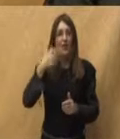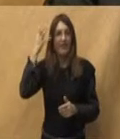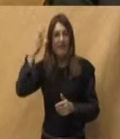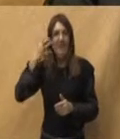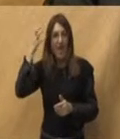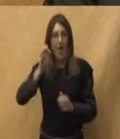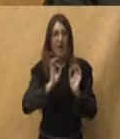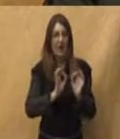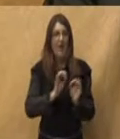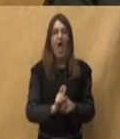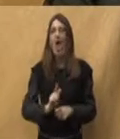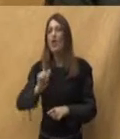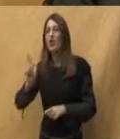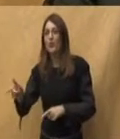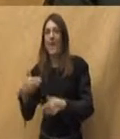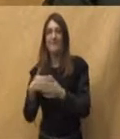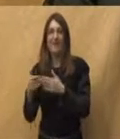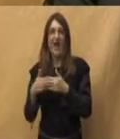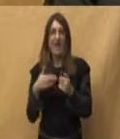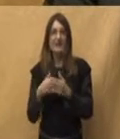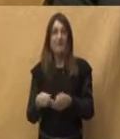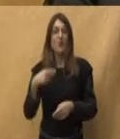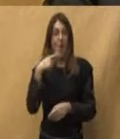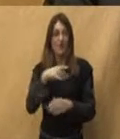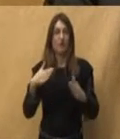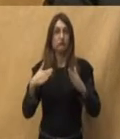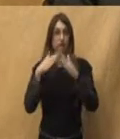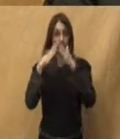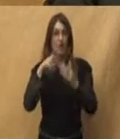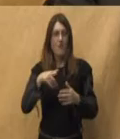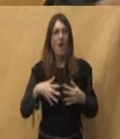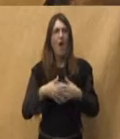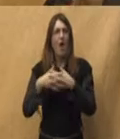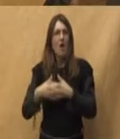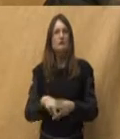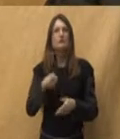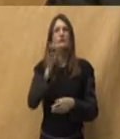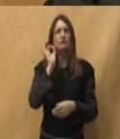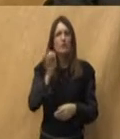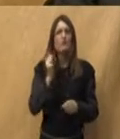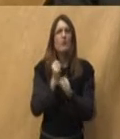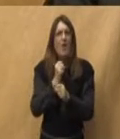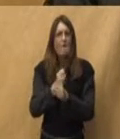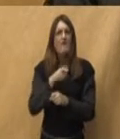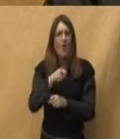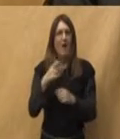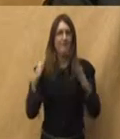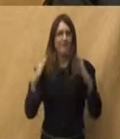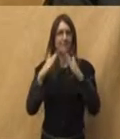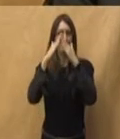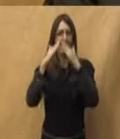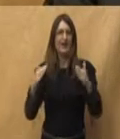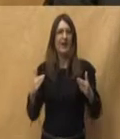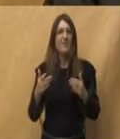praksa. Piramida je napravljena u najboljoj namjeri, Amerikanci tu prednjače, ima bezbroj varijanti piramide.